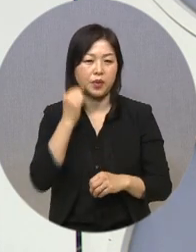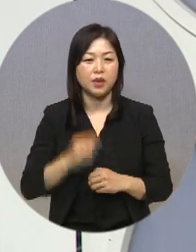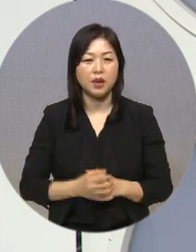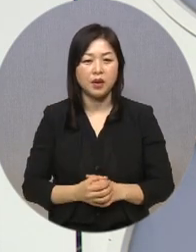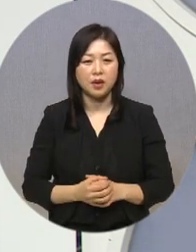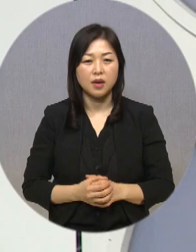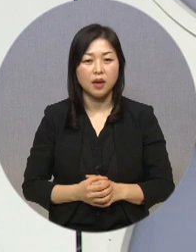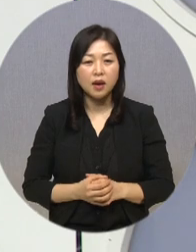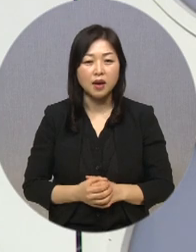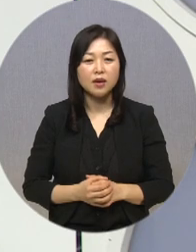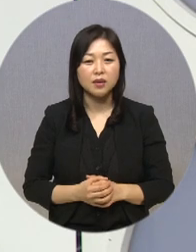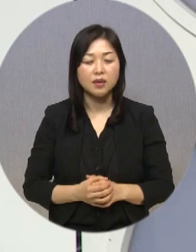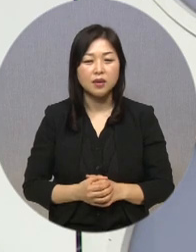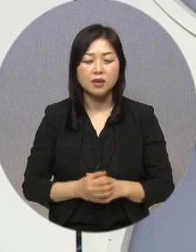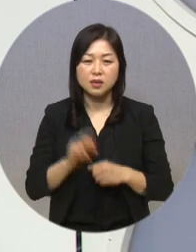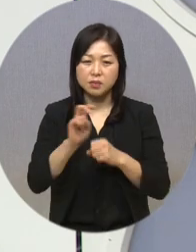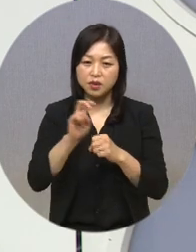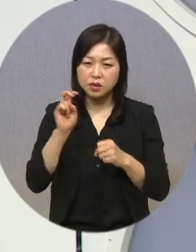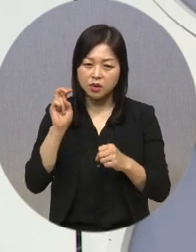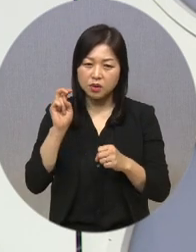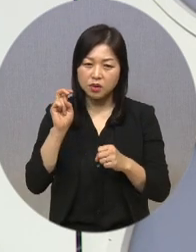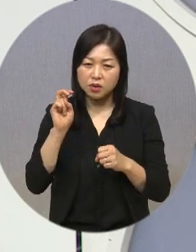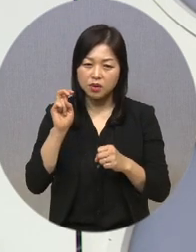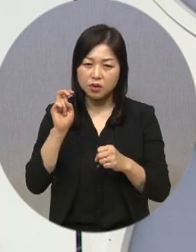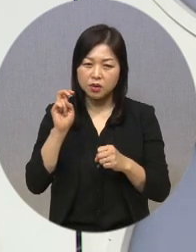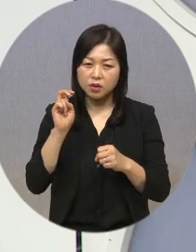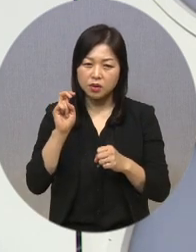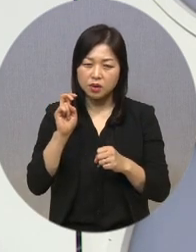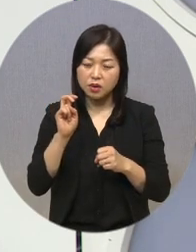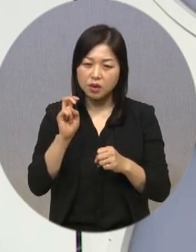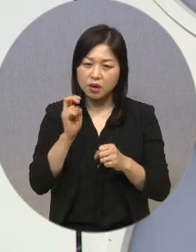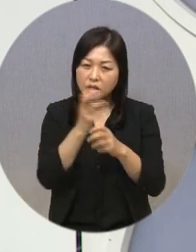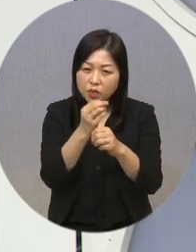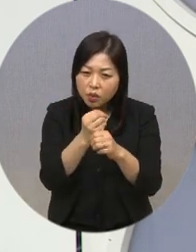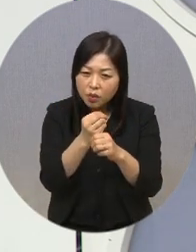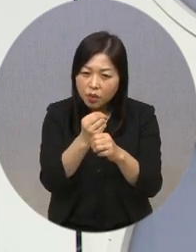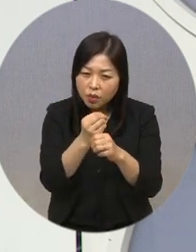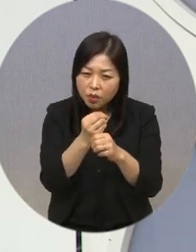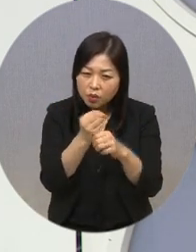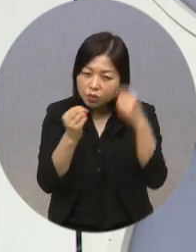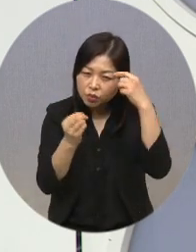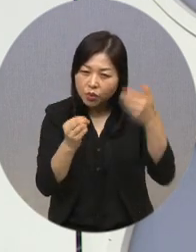뭐 참고로 그냥 20년 전 것다 이러지 몇 년 했느냐 탁 집으면